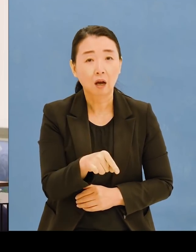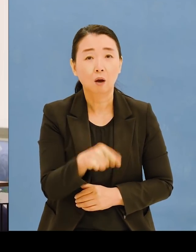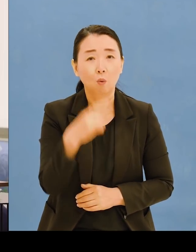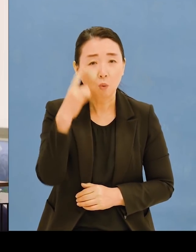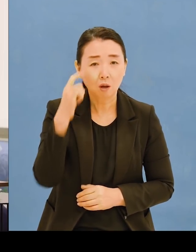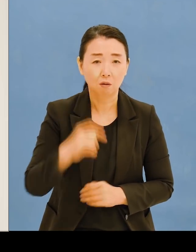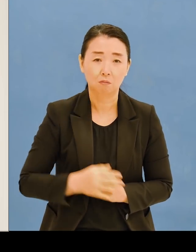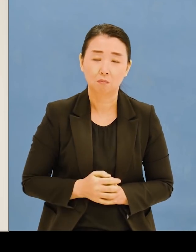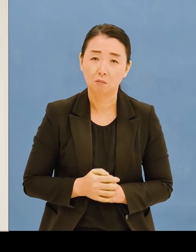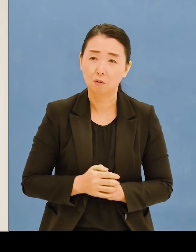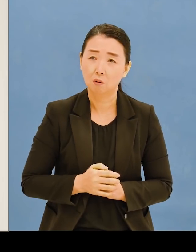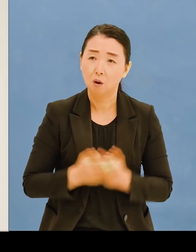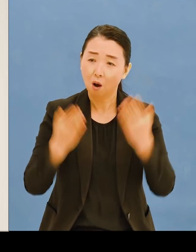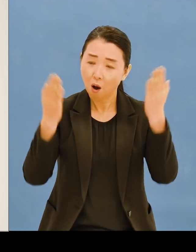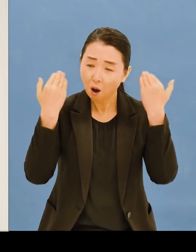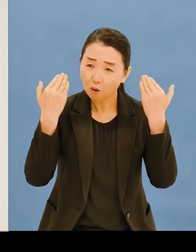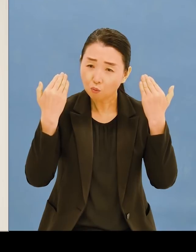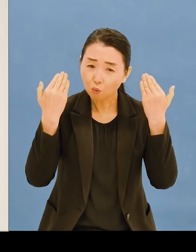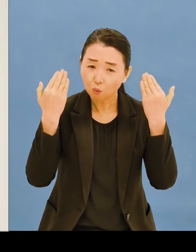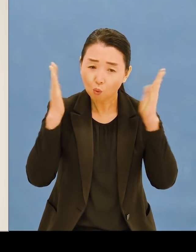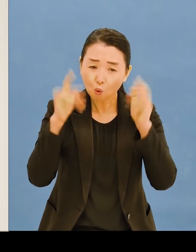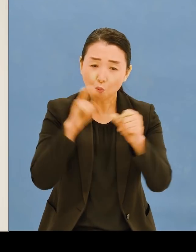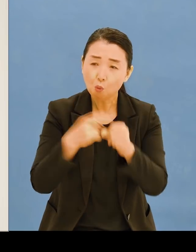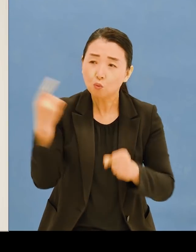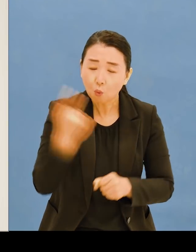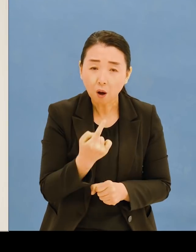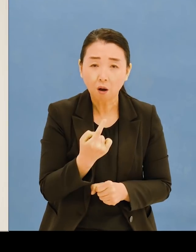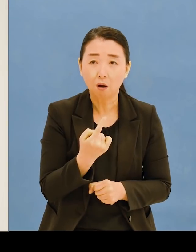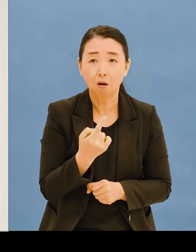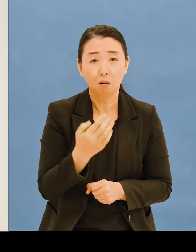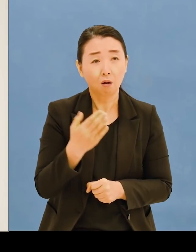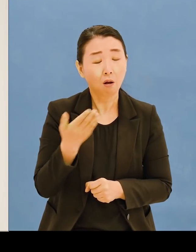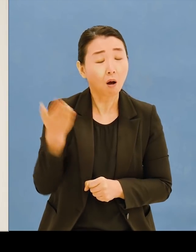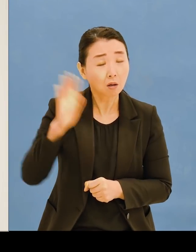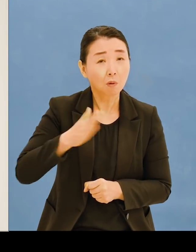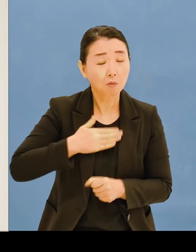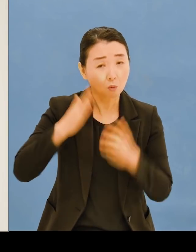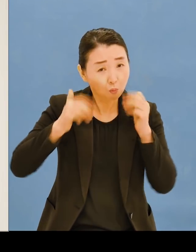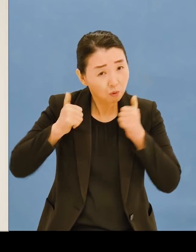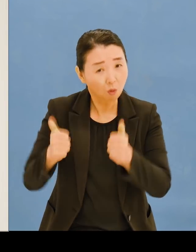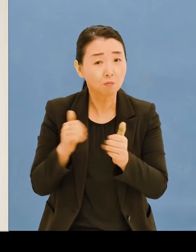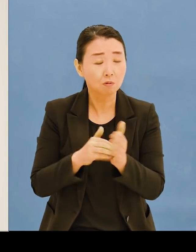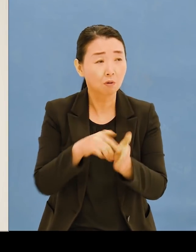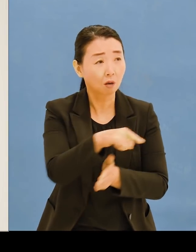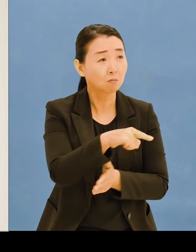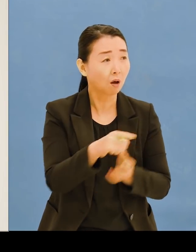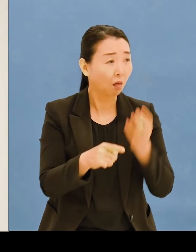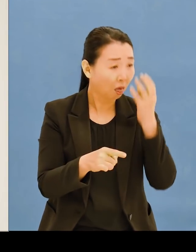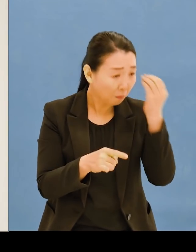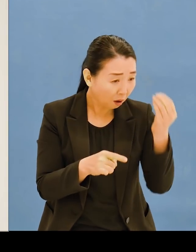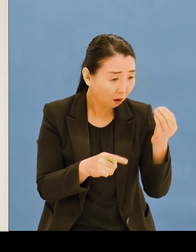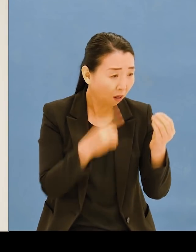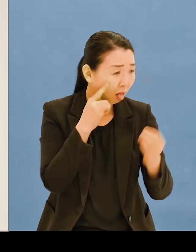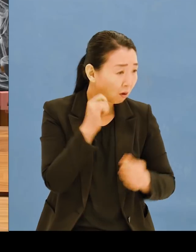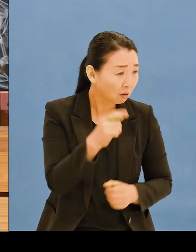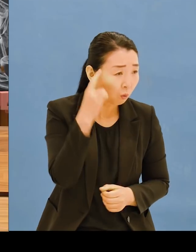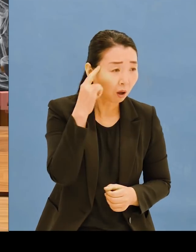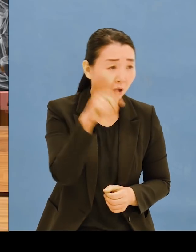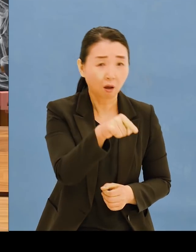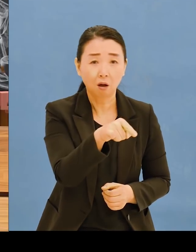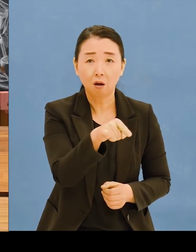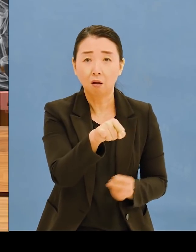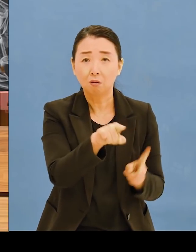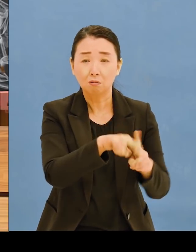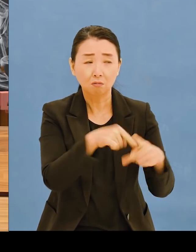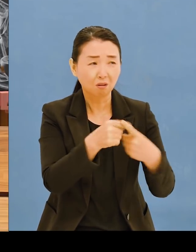그러니까 사실은 학교에 왔으면 공부를 해야 되잖아요. 공부는 열심히 했거든요. 네. 그러니까 걔네들이 사실 그때는 잘 이해가 안 됐어요.